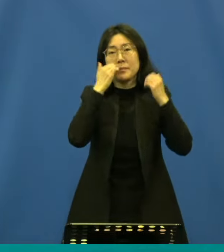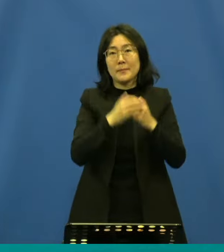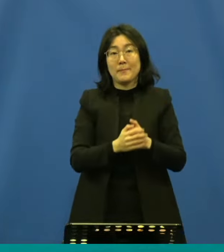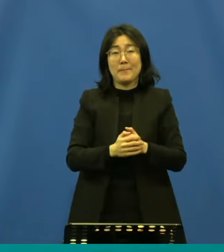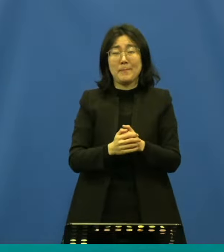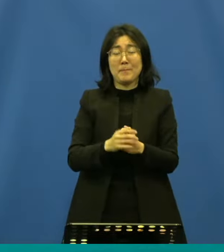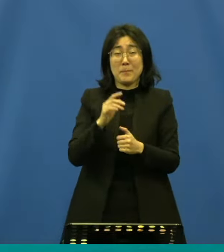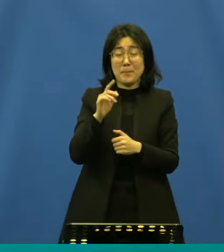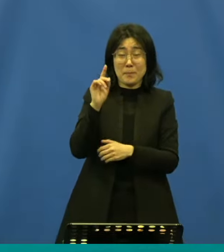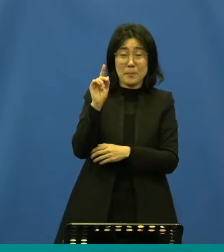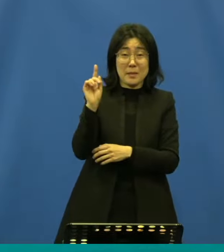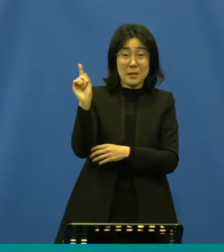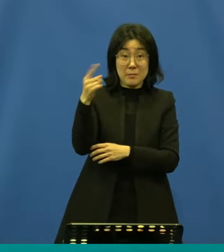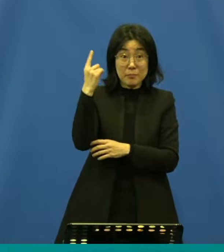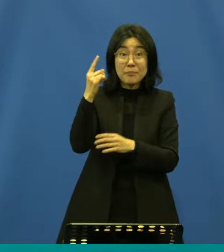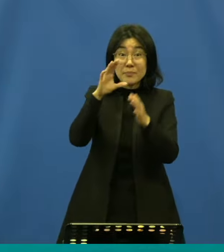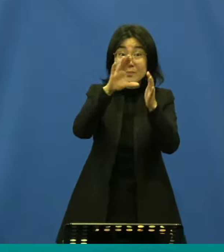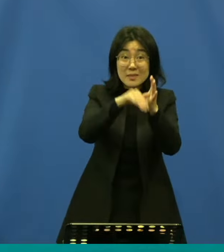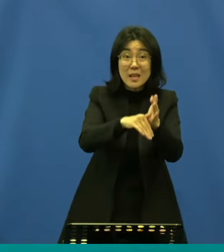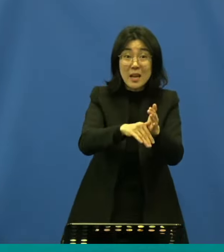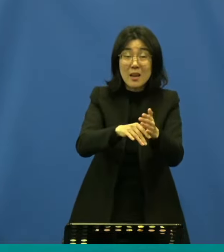나서는 사람이 없어.